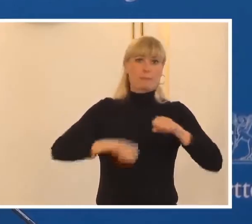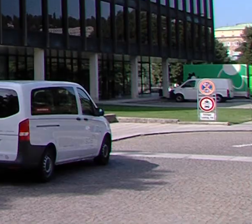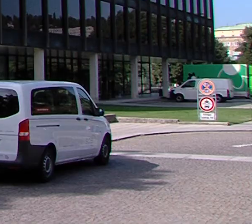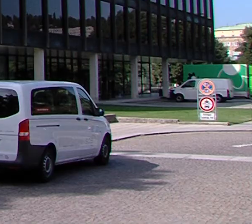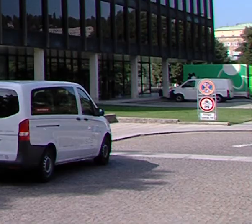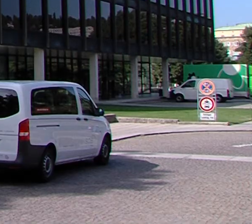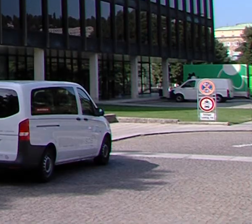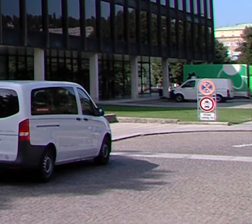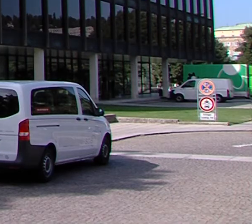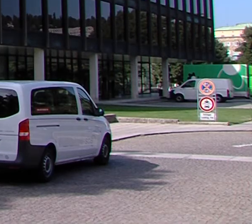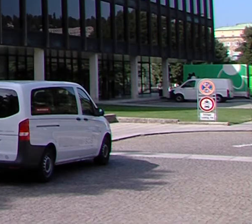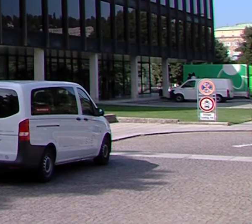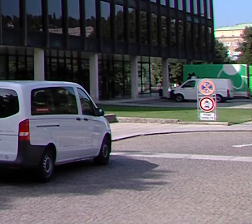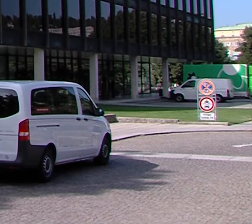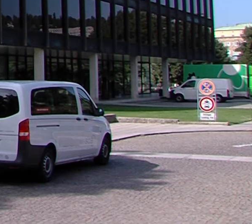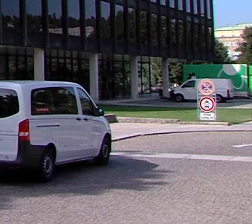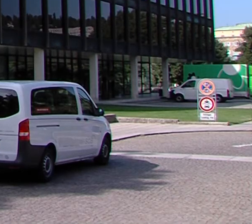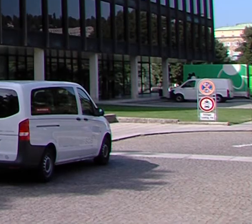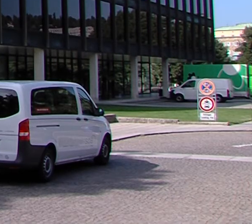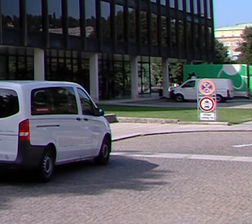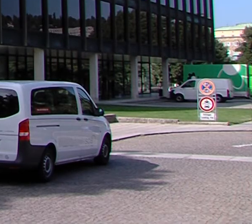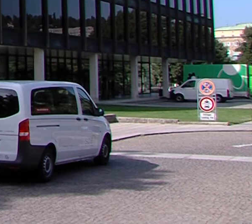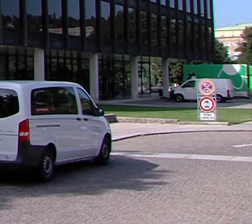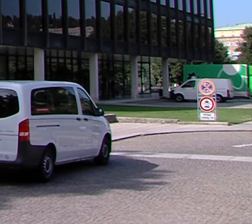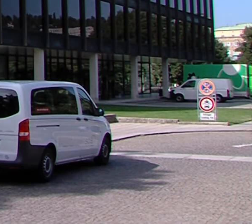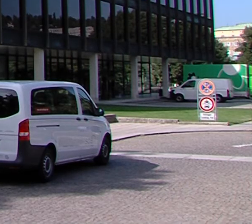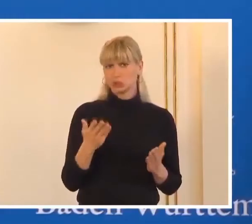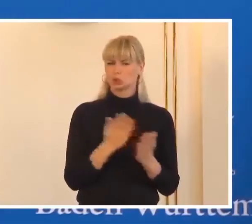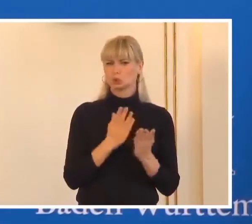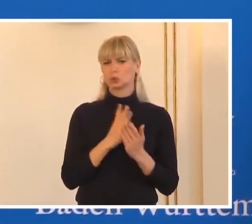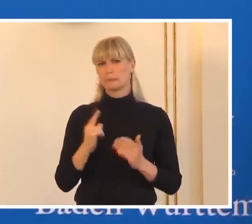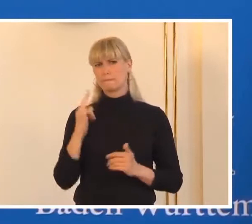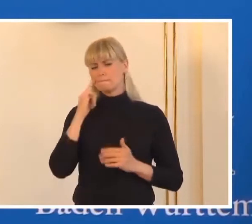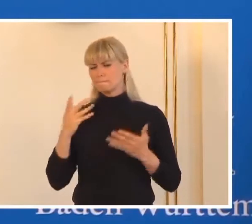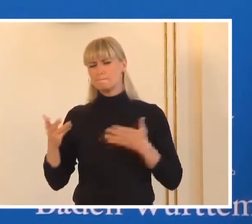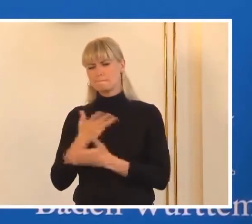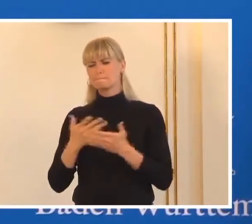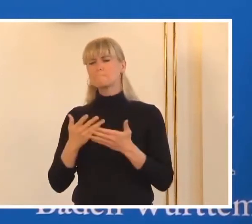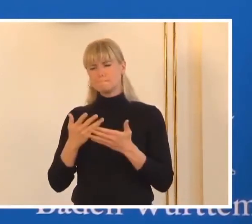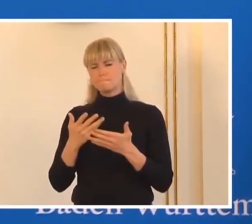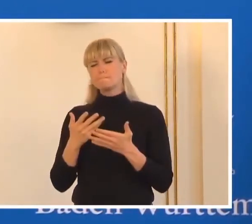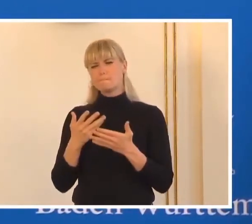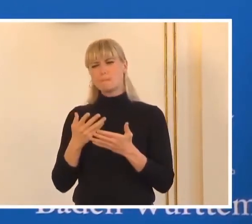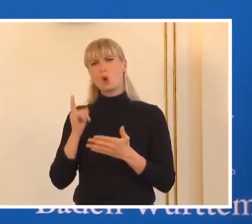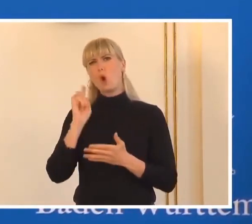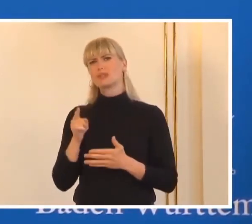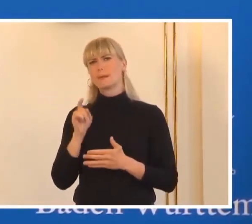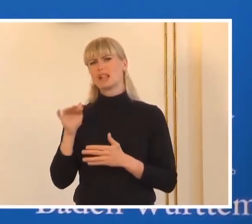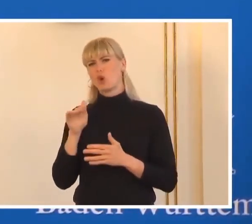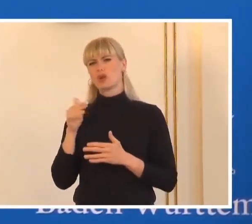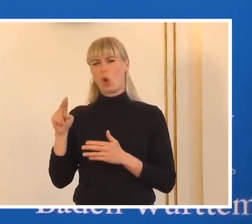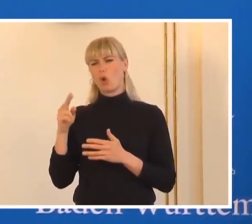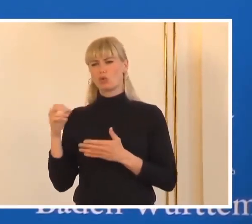es nicht. Als weitere finanzielle Hilfe will das Land außerdem noch einmal ein Paket von 100 Millionen Euro an die Kommunen